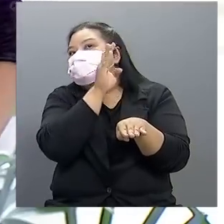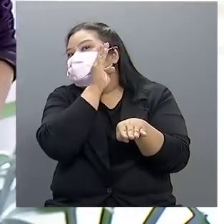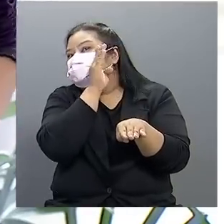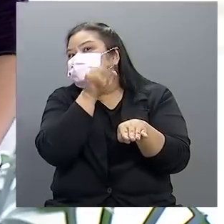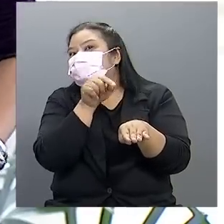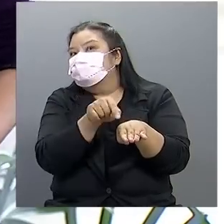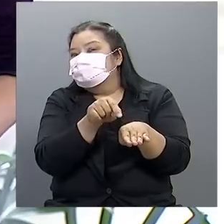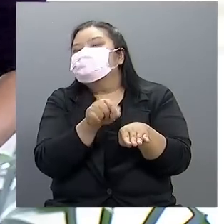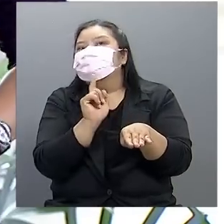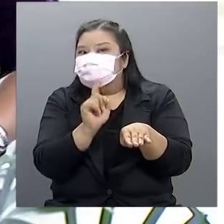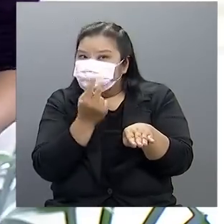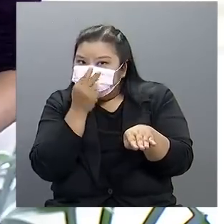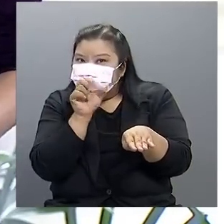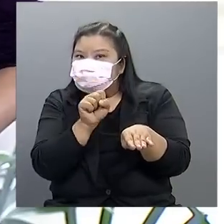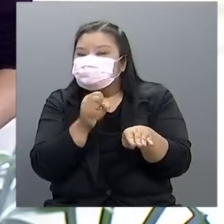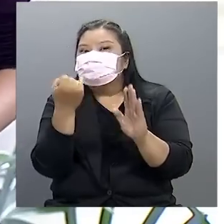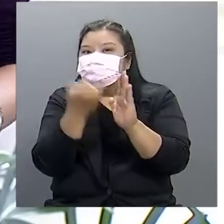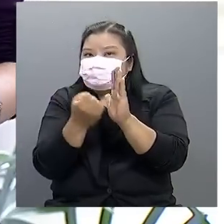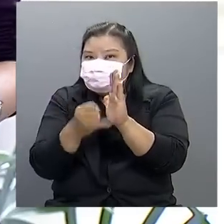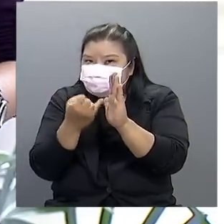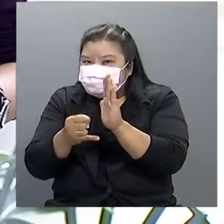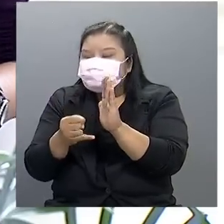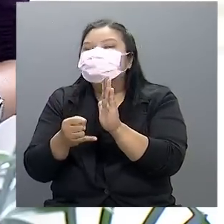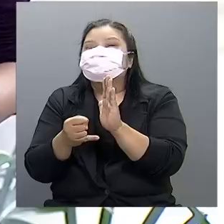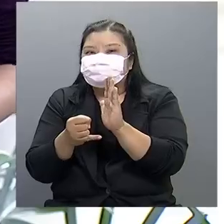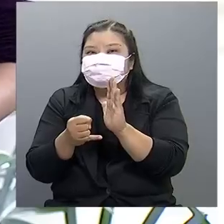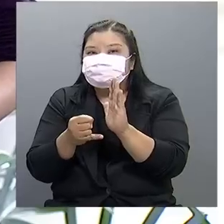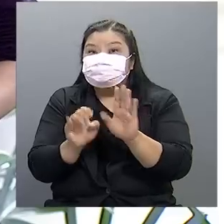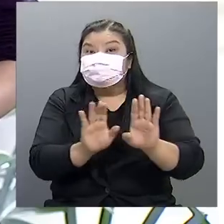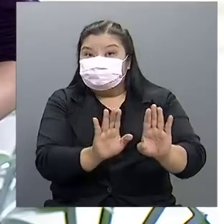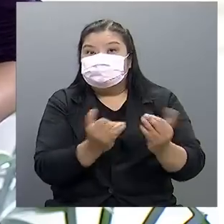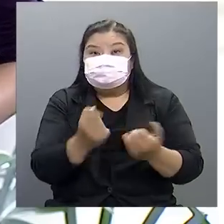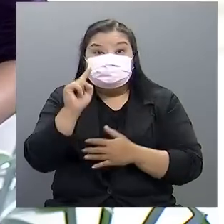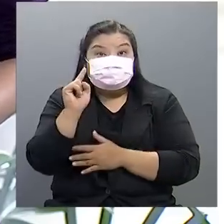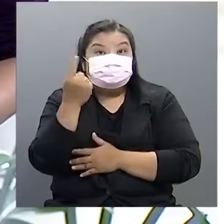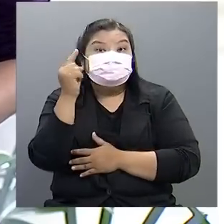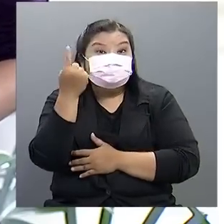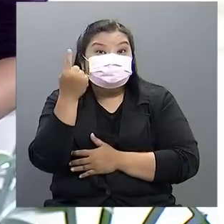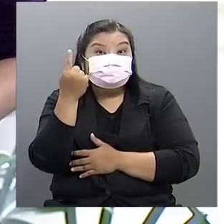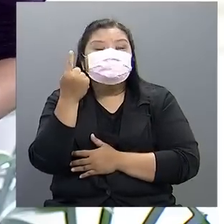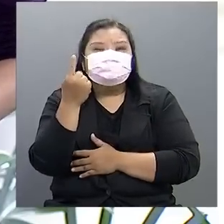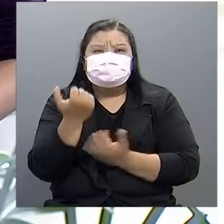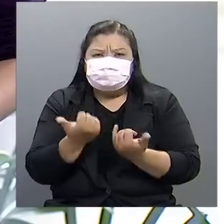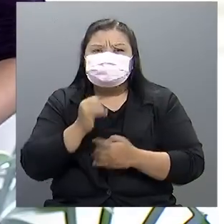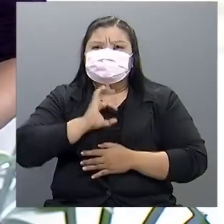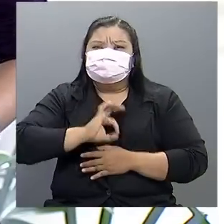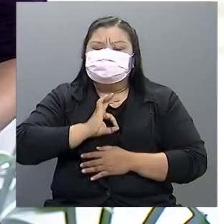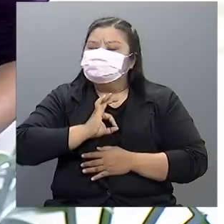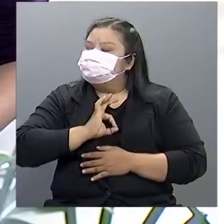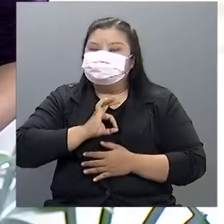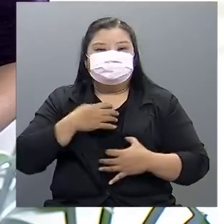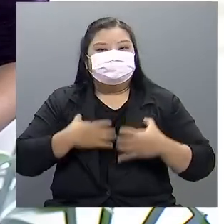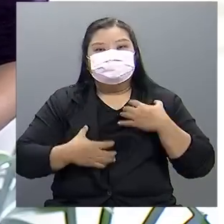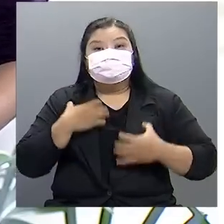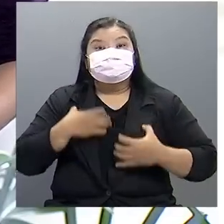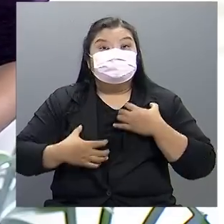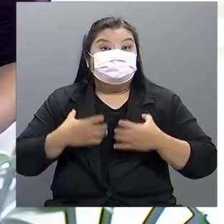เจ็คกันนะคะในช่งนี้อ่ละค่ะ ป้ายต่อไป คณผมค่ะเป็นความทุกใจของผู้ประกอบก